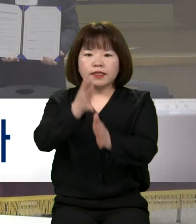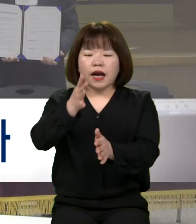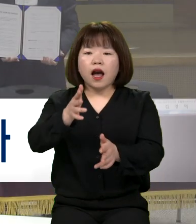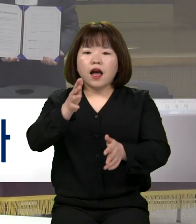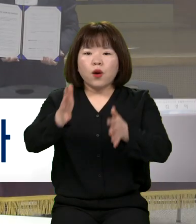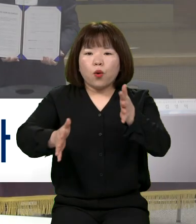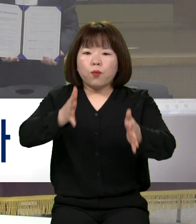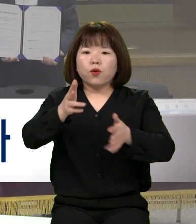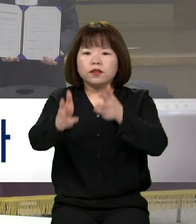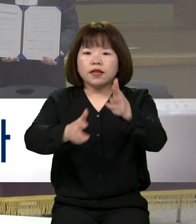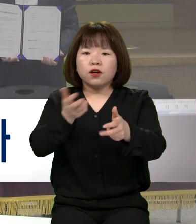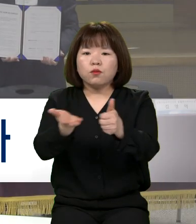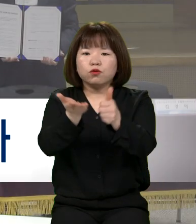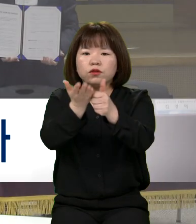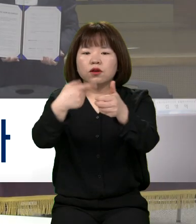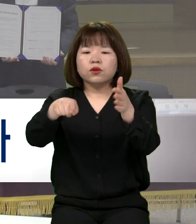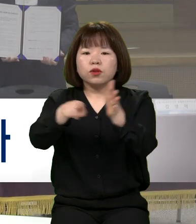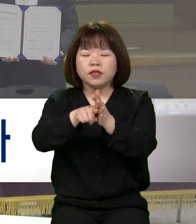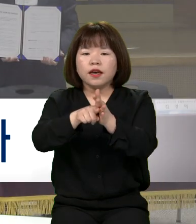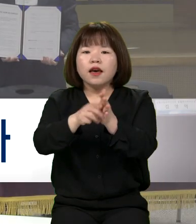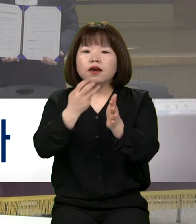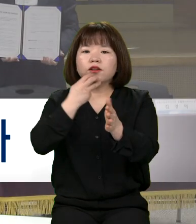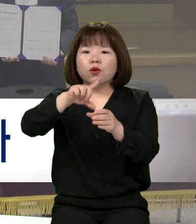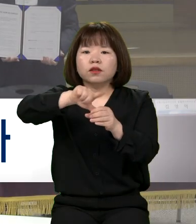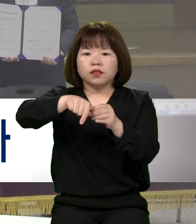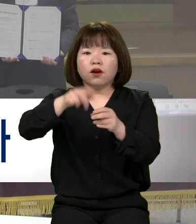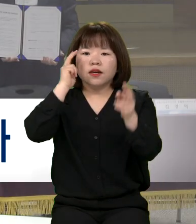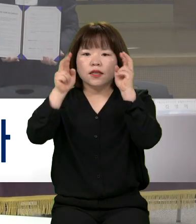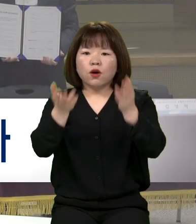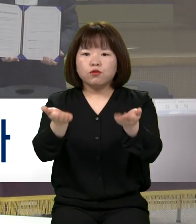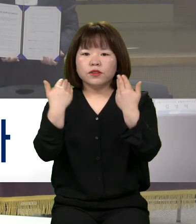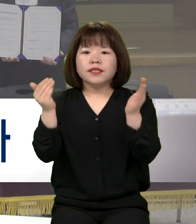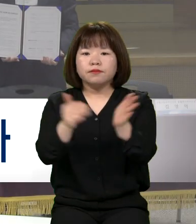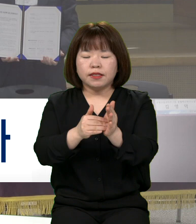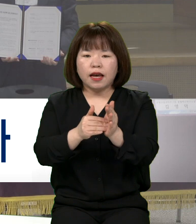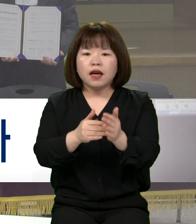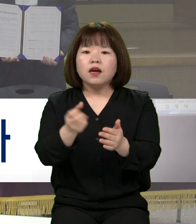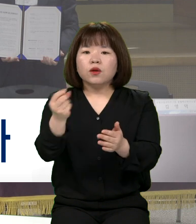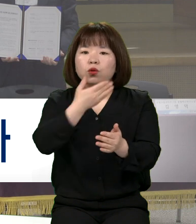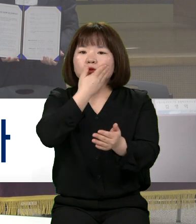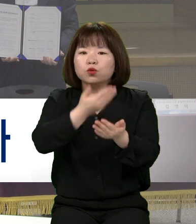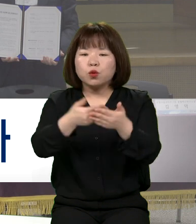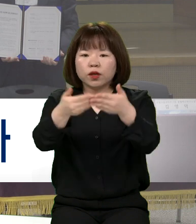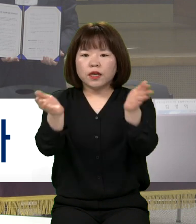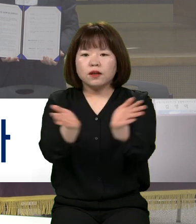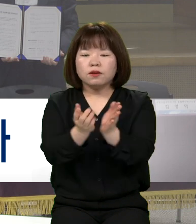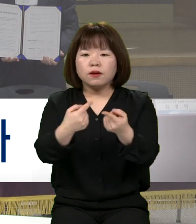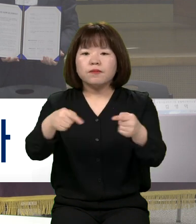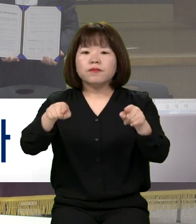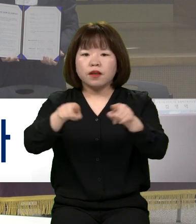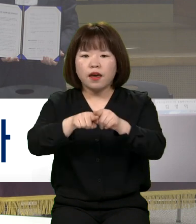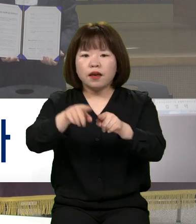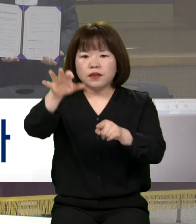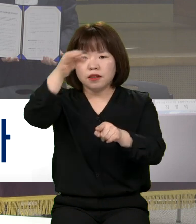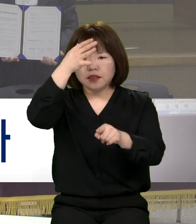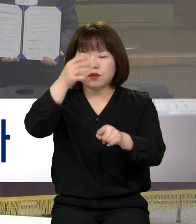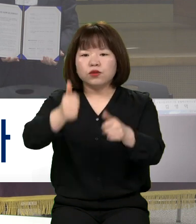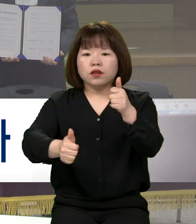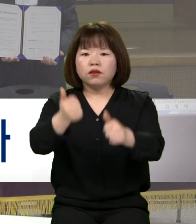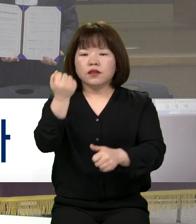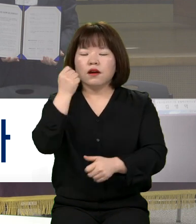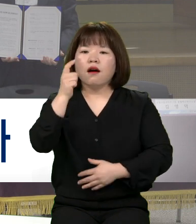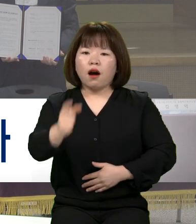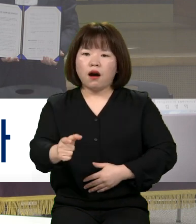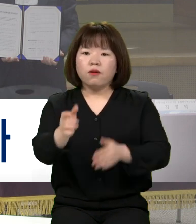포항시가 차세대 로봇 산업 육성을 위해 수도권 로봇 기업을 유치해 씁니다 또 핵심 기관들과 손을 잡고 첨단